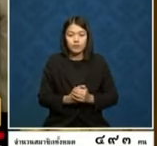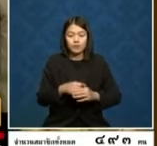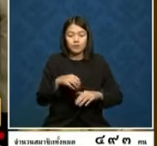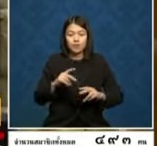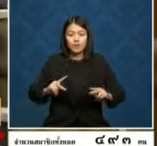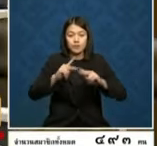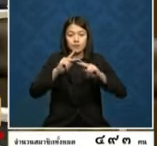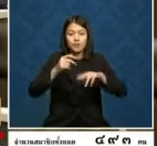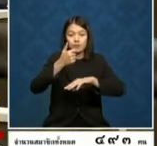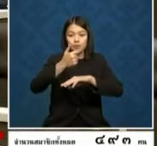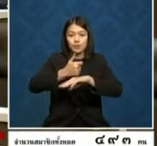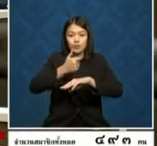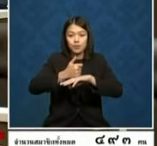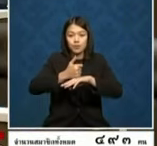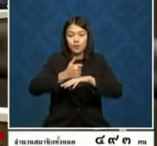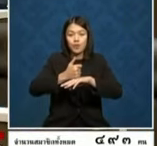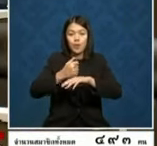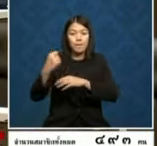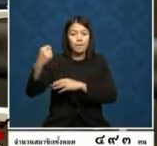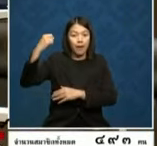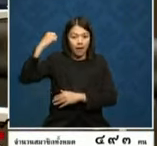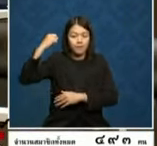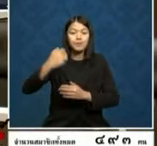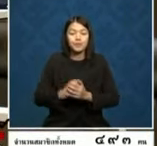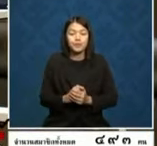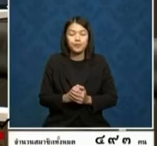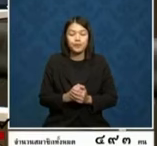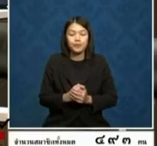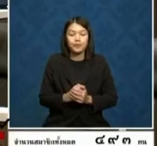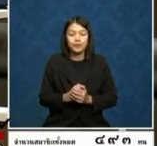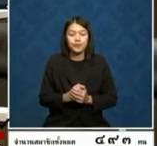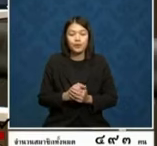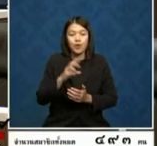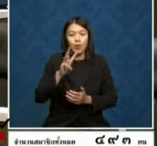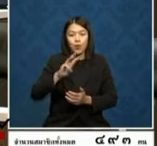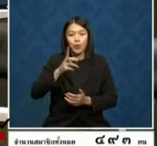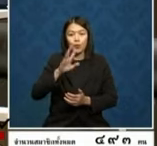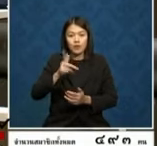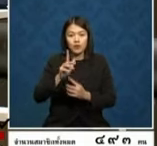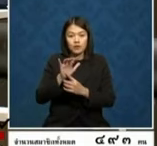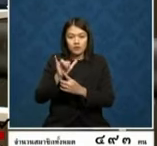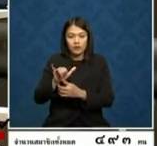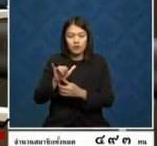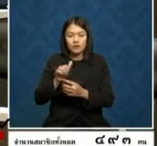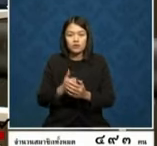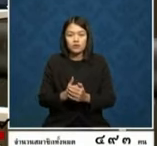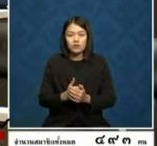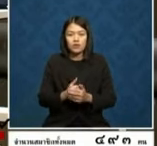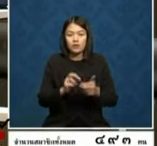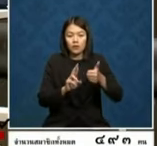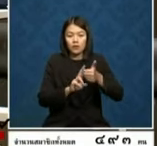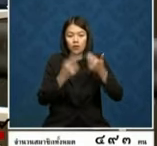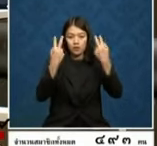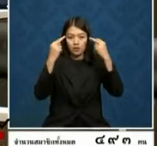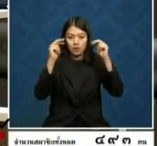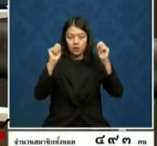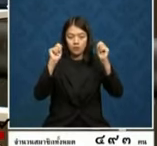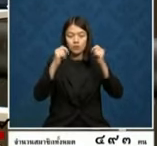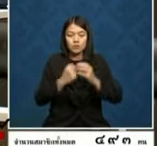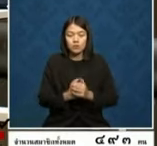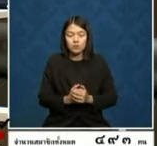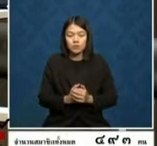รัฐมนตรีว่าการกระทรวงพลังงานนายพิชัยชุณหวชิรเป็นรองนายก